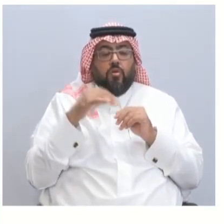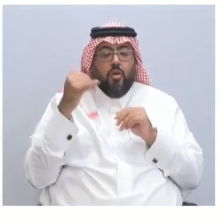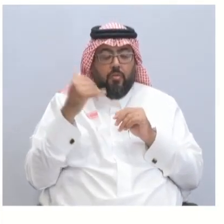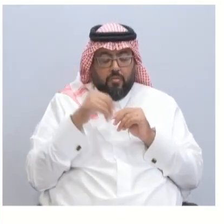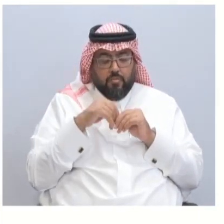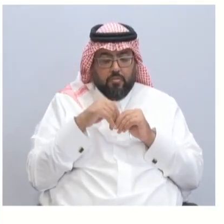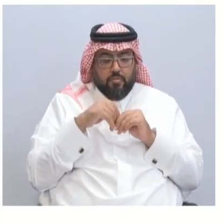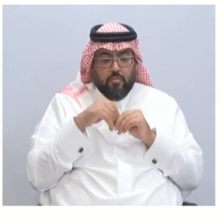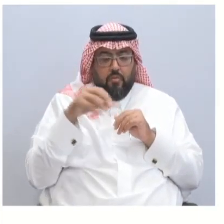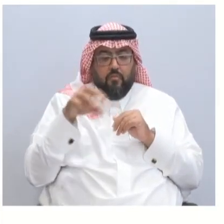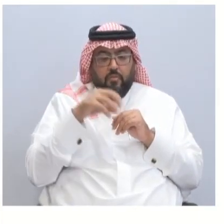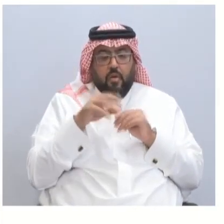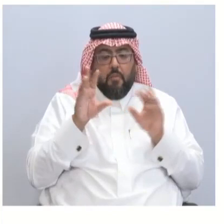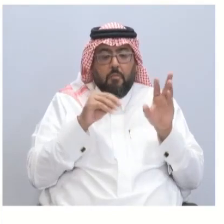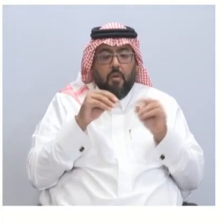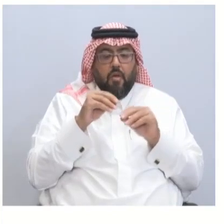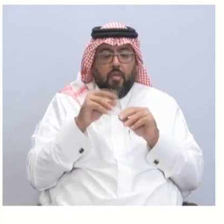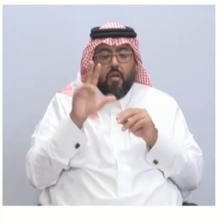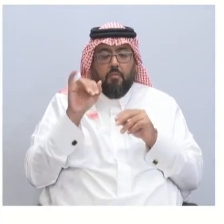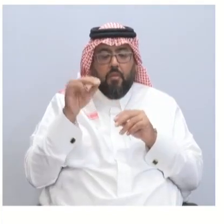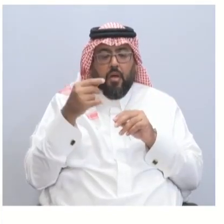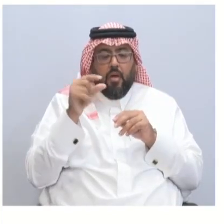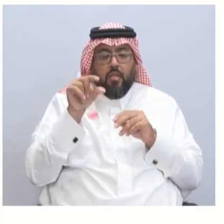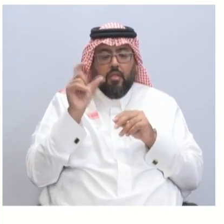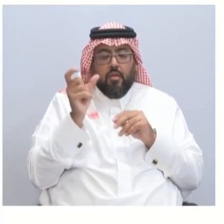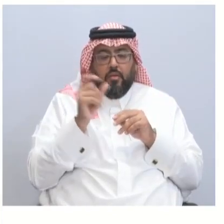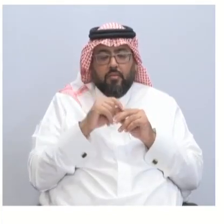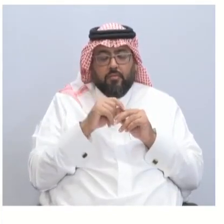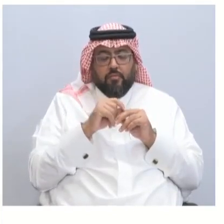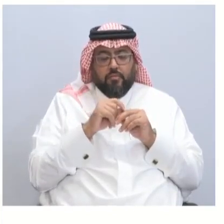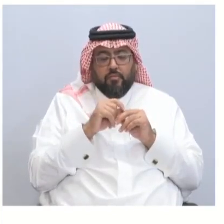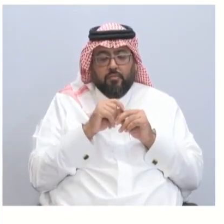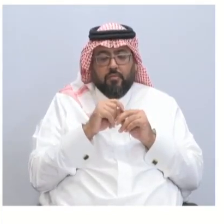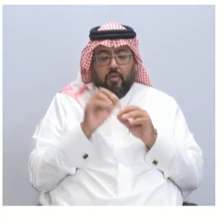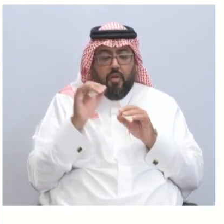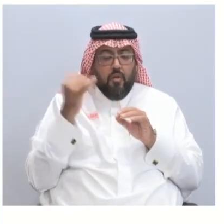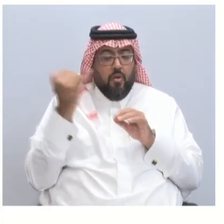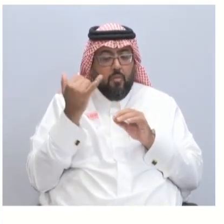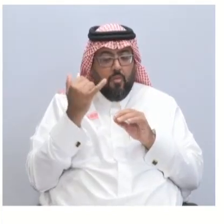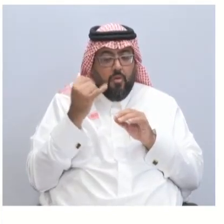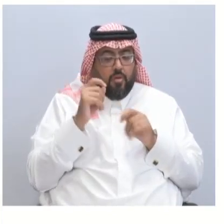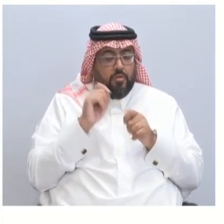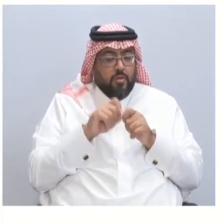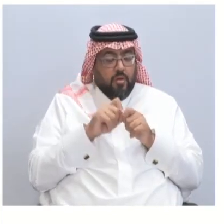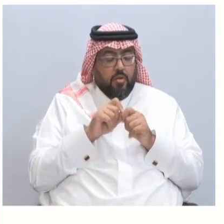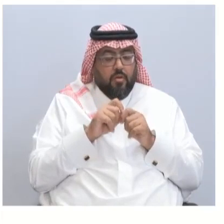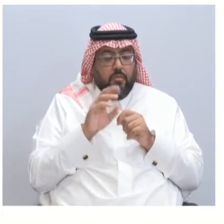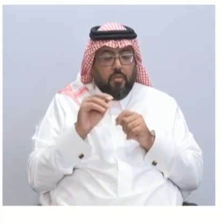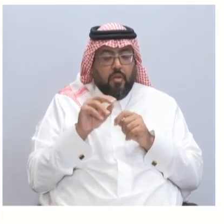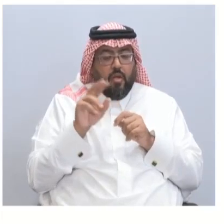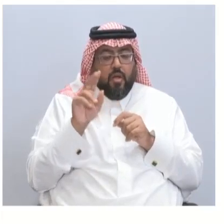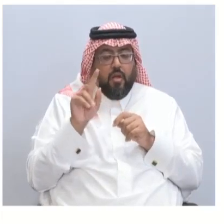كما ان فيها بعض المعادن غير النفط في معادن ذات الاهميه صناعيه مثل